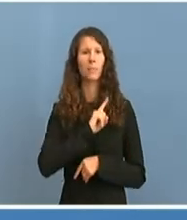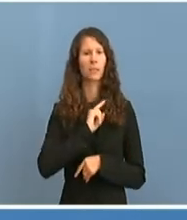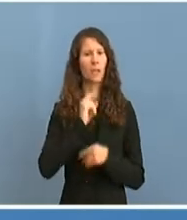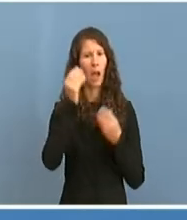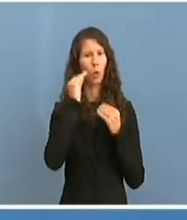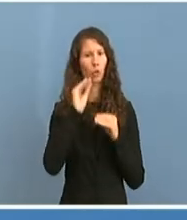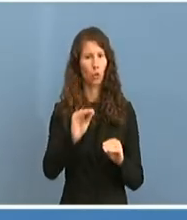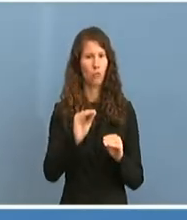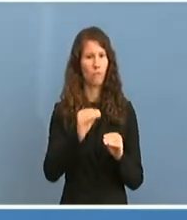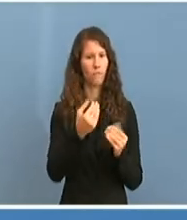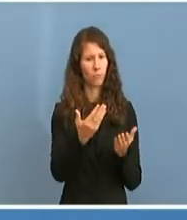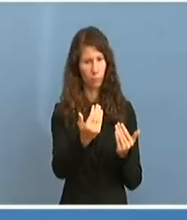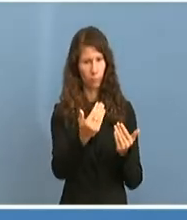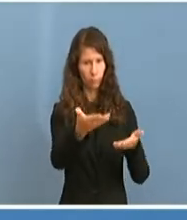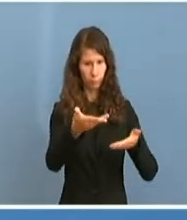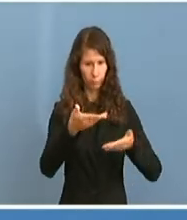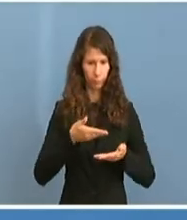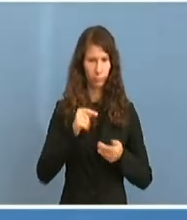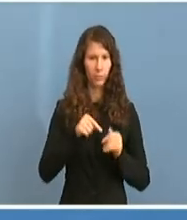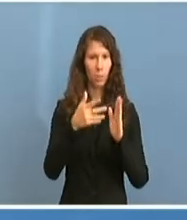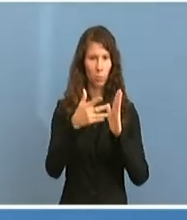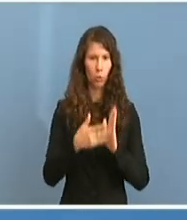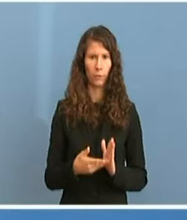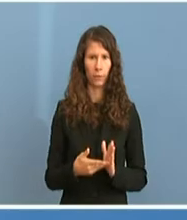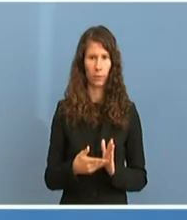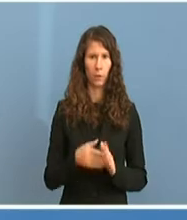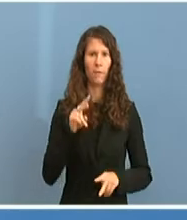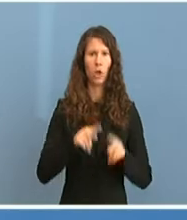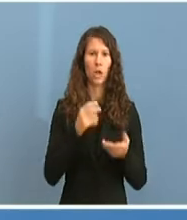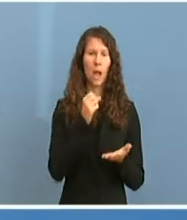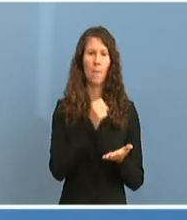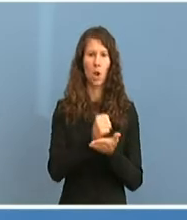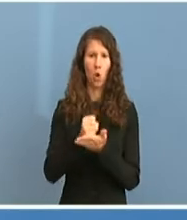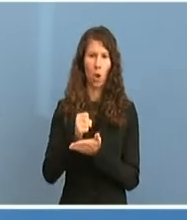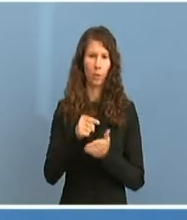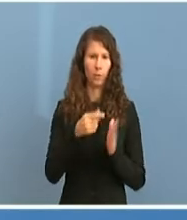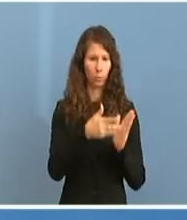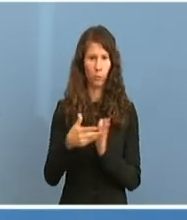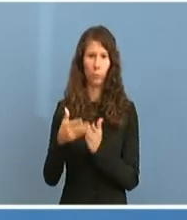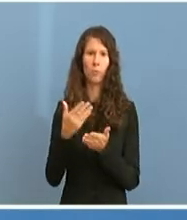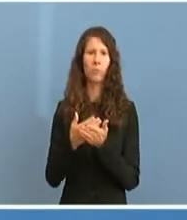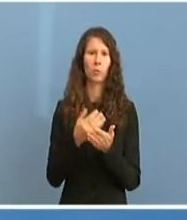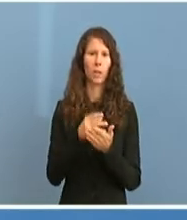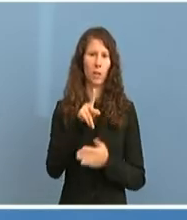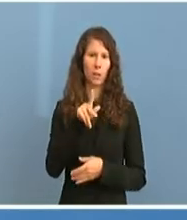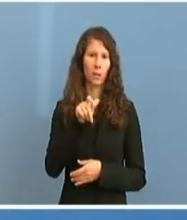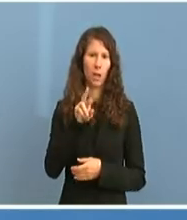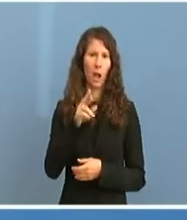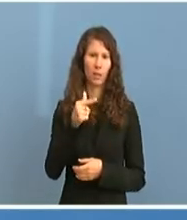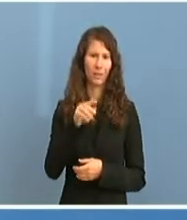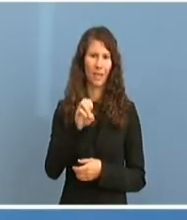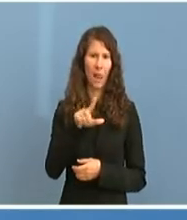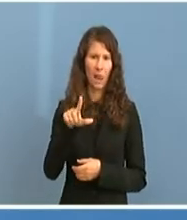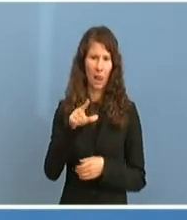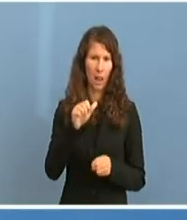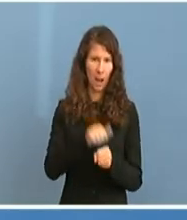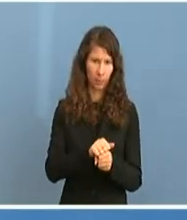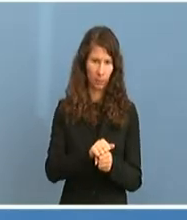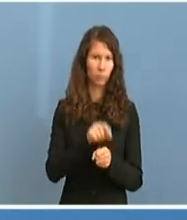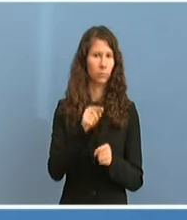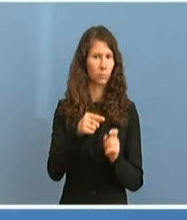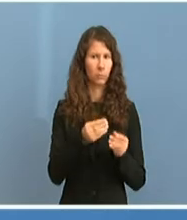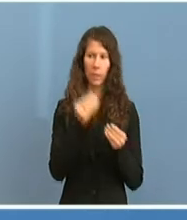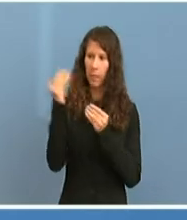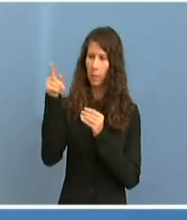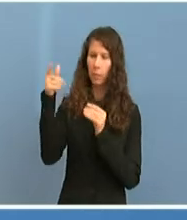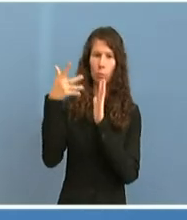diese Selbstauskunft dann bei den entsprechenden Behörden, also zum Beispiel beim Kartellamt. Wenn sich hieraus keine Widersprüche ergeben